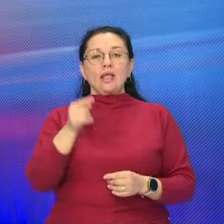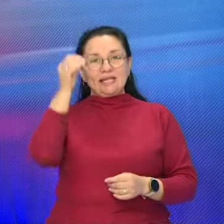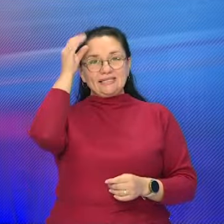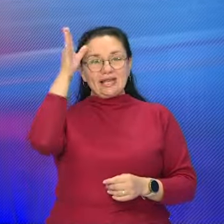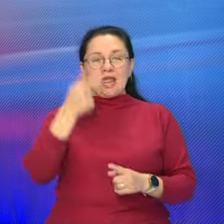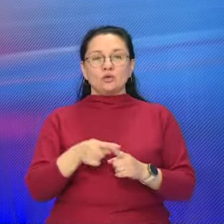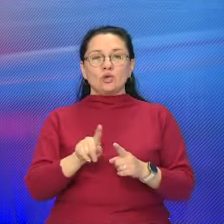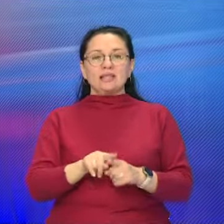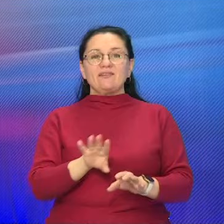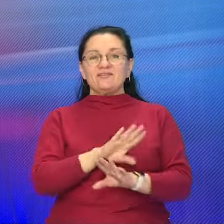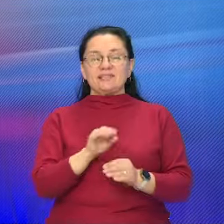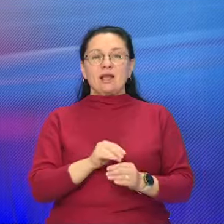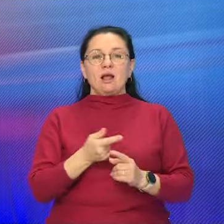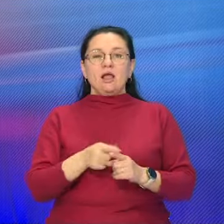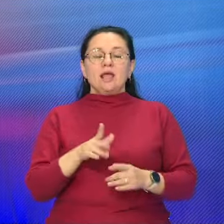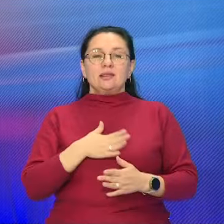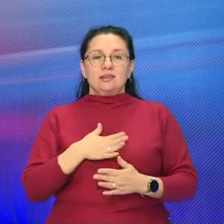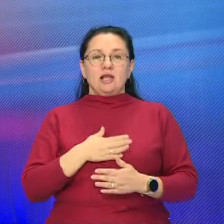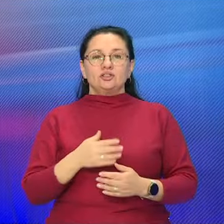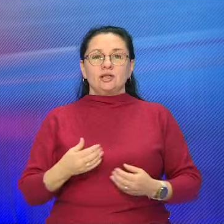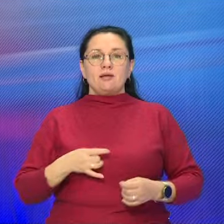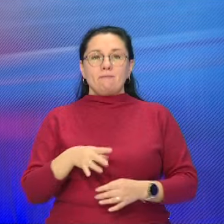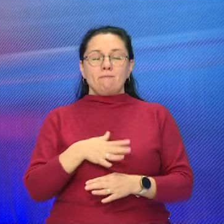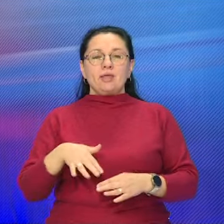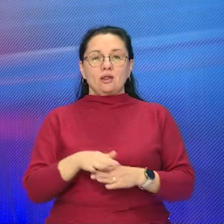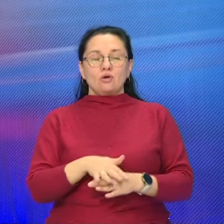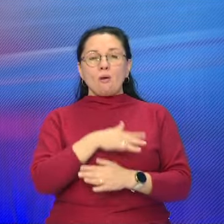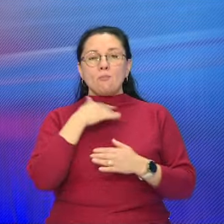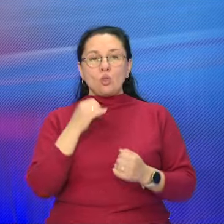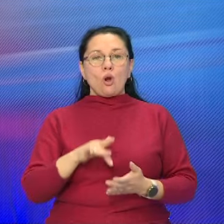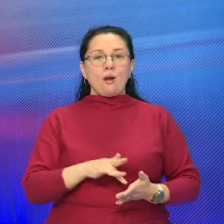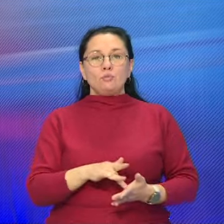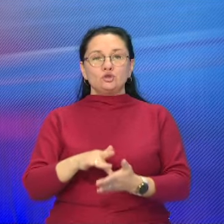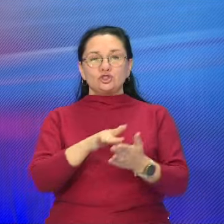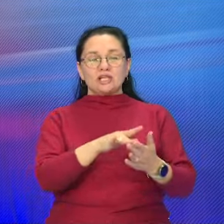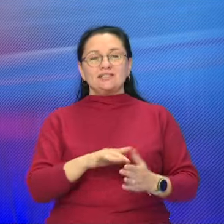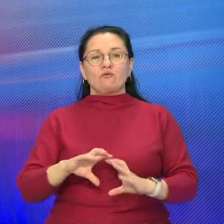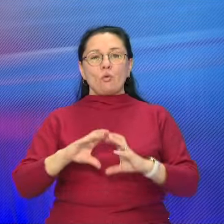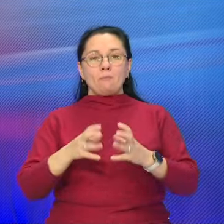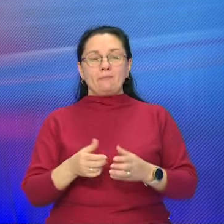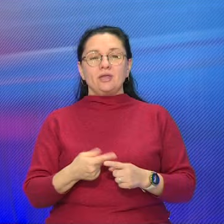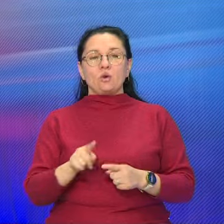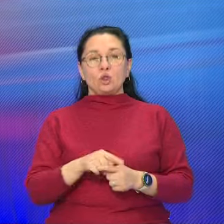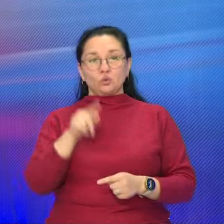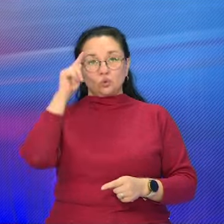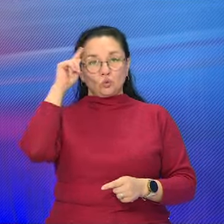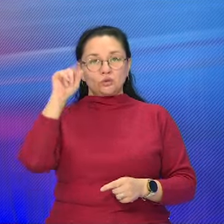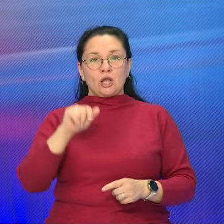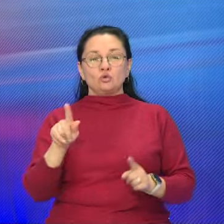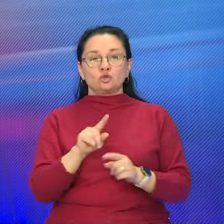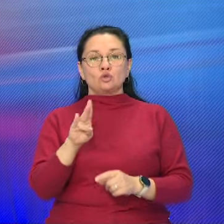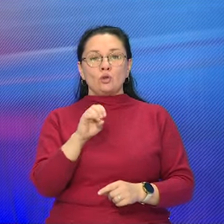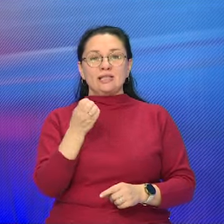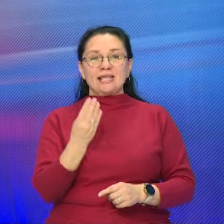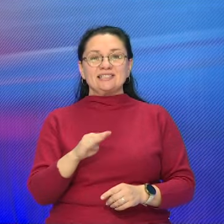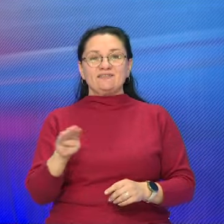на фоне самых значных славутостей нашей страны. Я много путешествую по миру, да, а тут я узнаю, что в Несве же есть классный